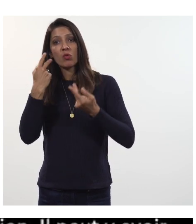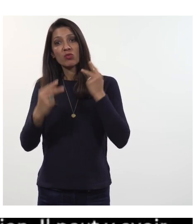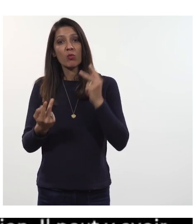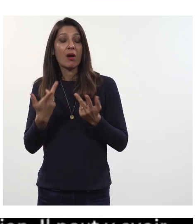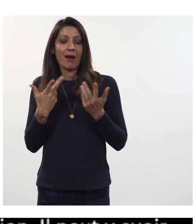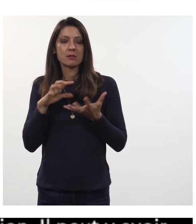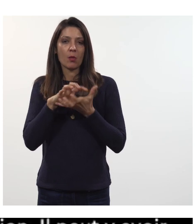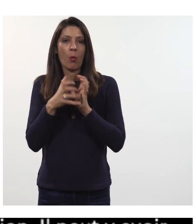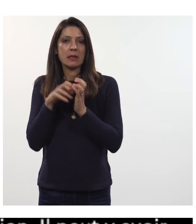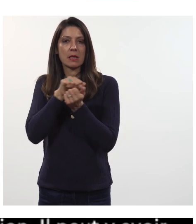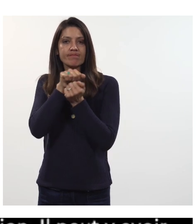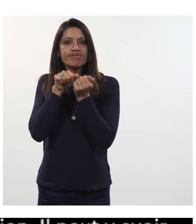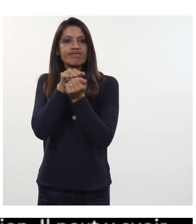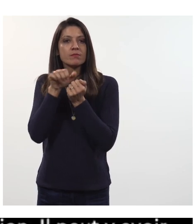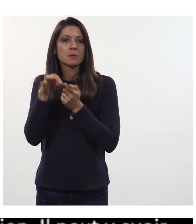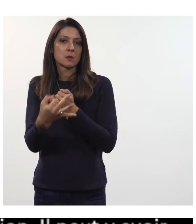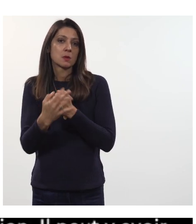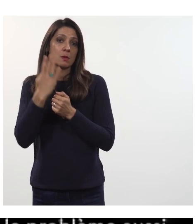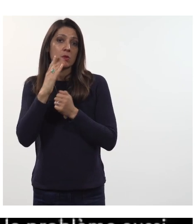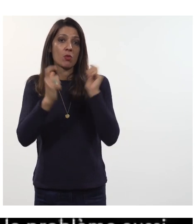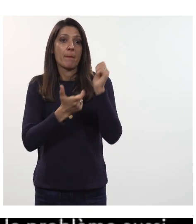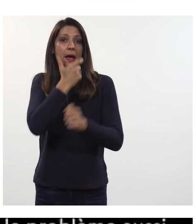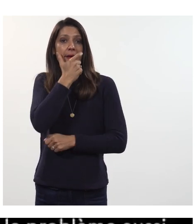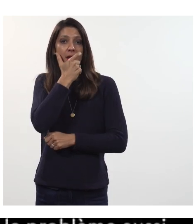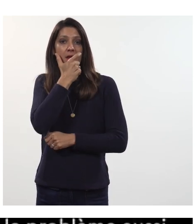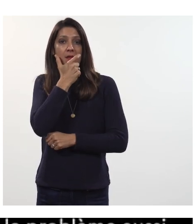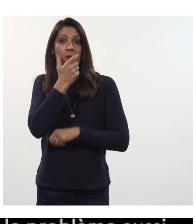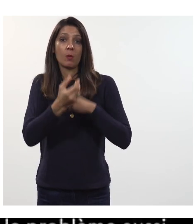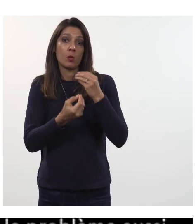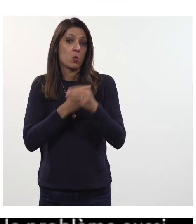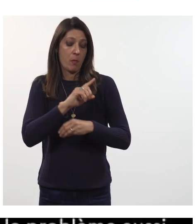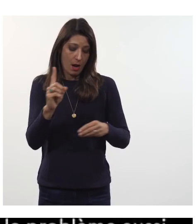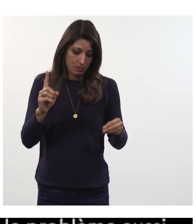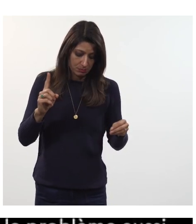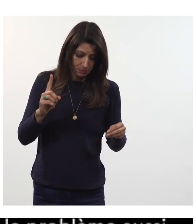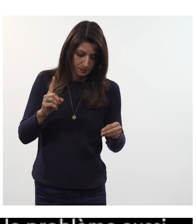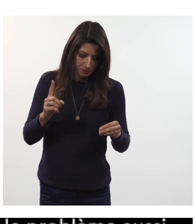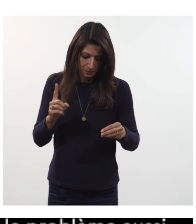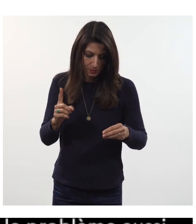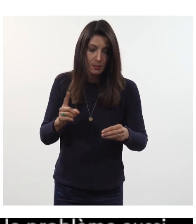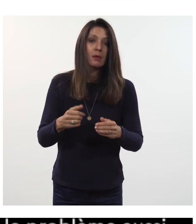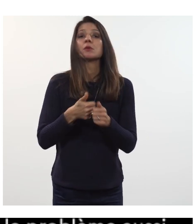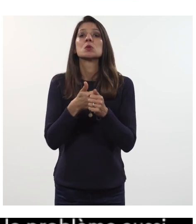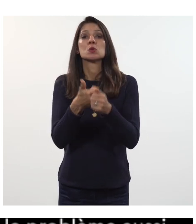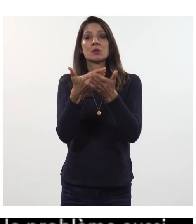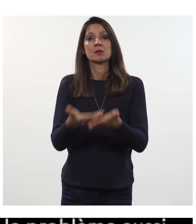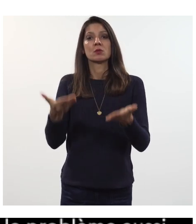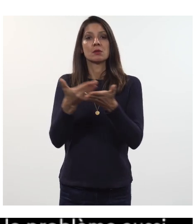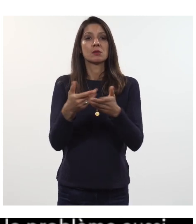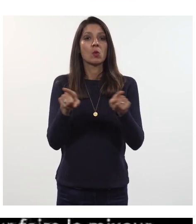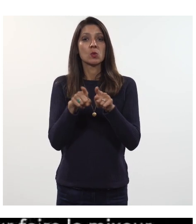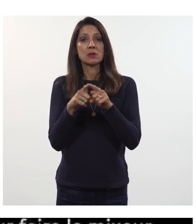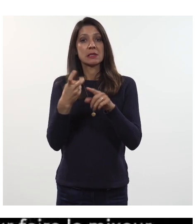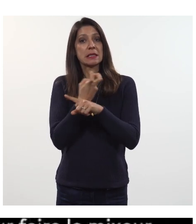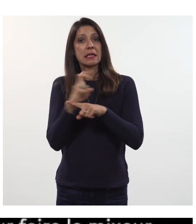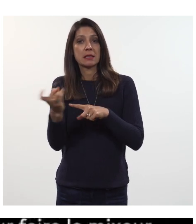extrêmement compliqué. Il faut pouvoir avoir un appareillage, si c'est possible ou pas, bien sûr, en fonction de la situation. Et il va y avoir un risque de diminution des